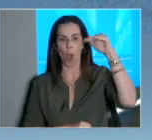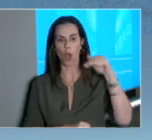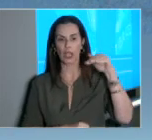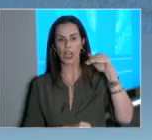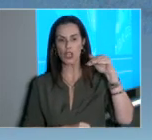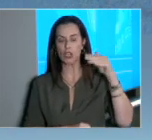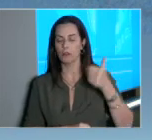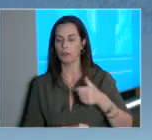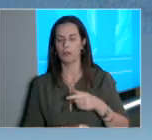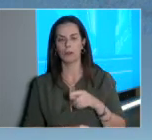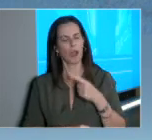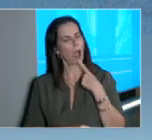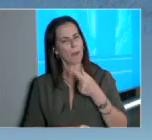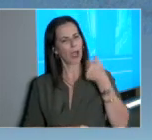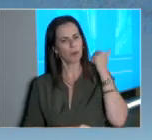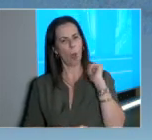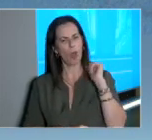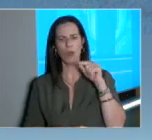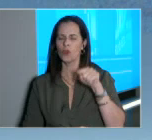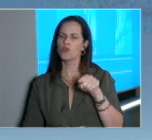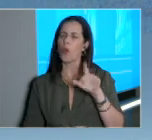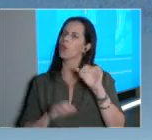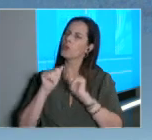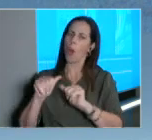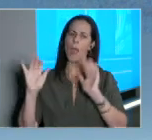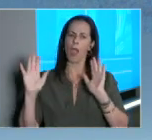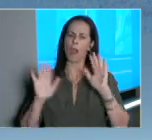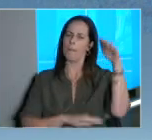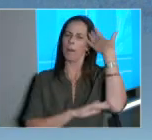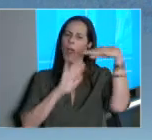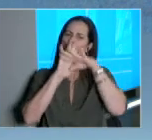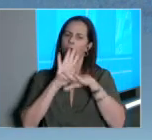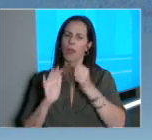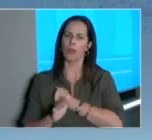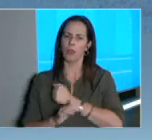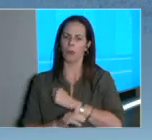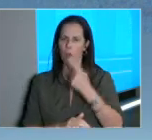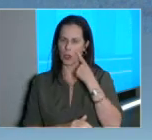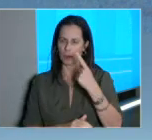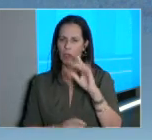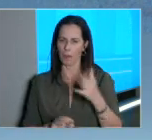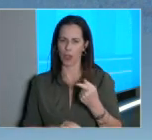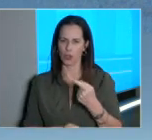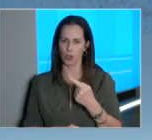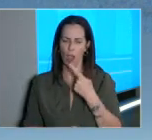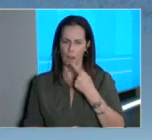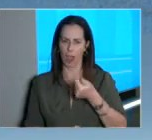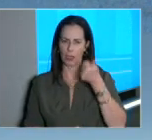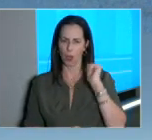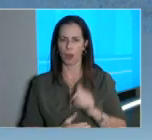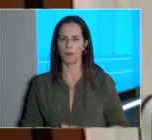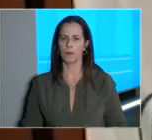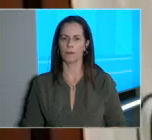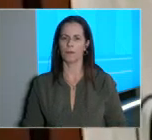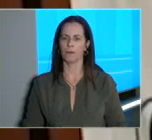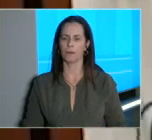שר התחבורה, הודיע אתמול שהוא תומך שוב במדינת הלכה. בואו נראה את הדברים של סמוטריץ' אתמול. היינו